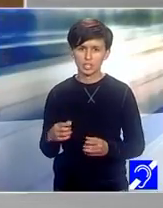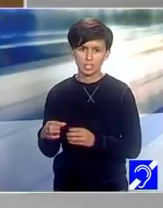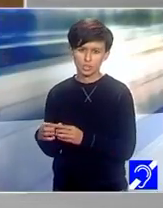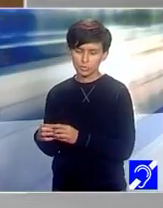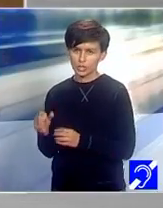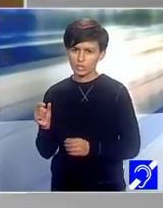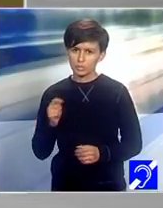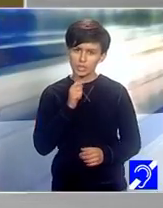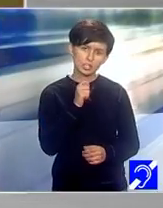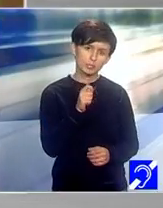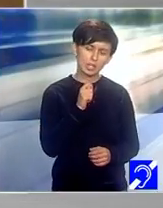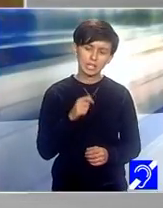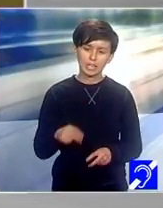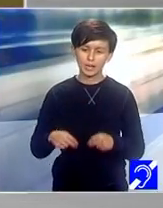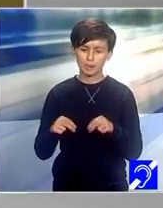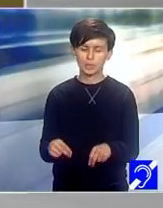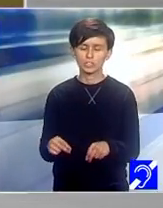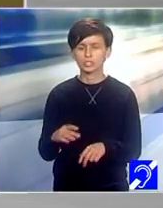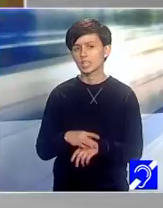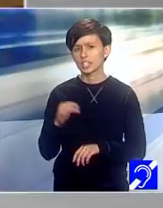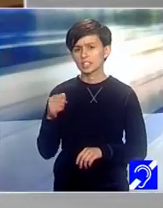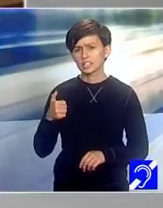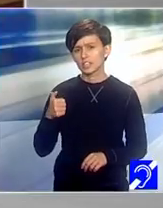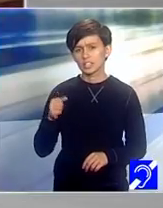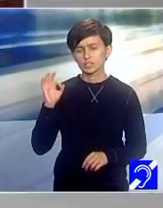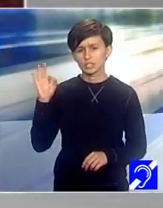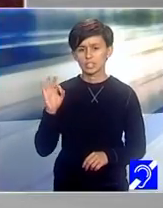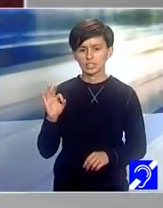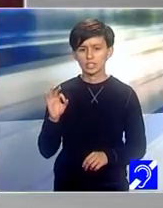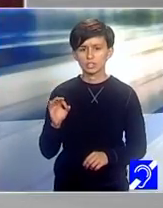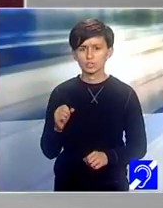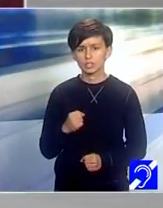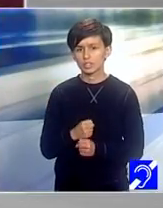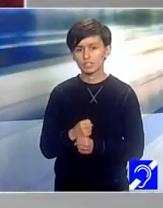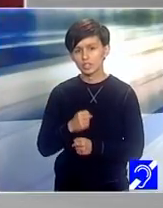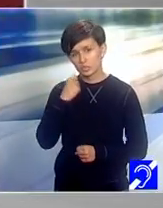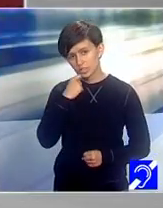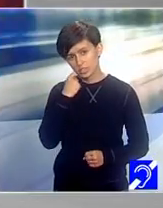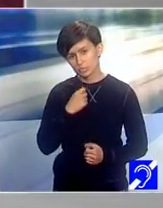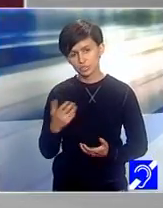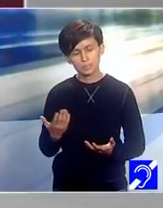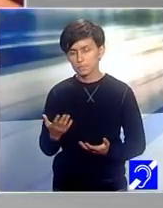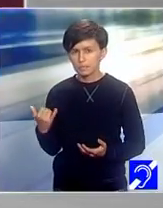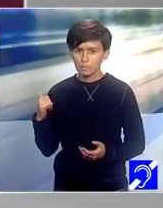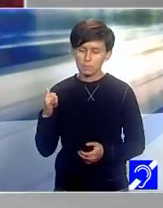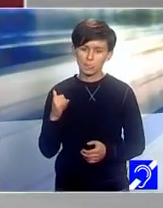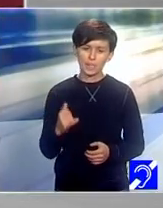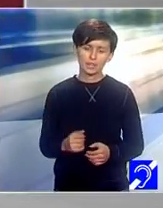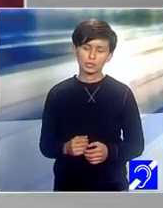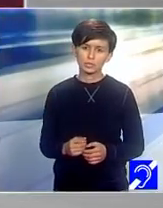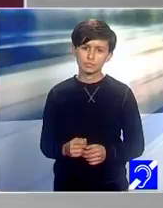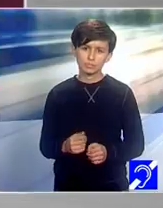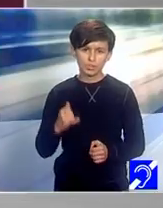maghiare, așa am ajuns la inițiativa 100% Made in Cluj, inițiativă care vine cu o abordare foarte, foarte